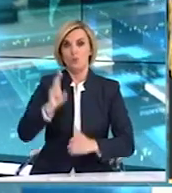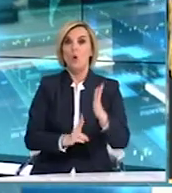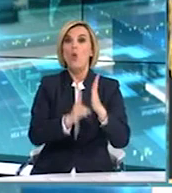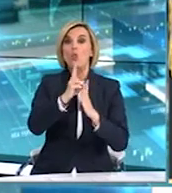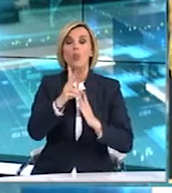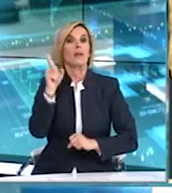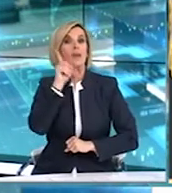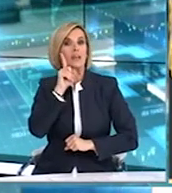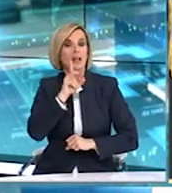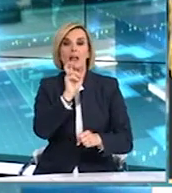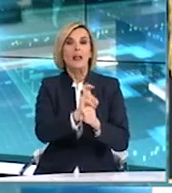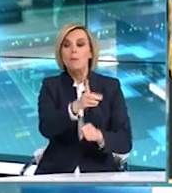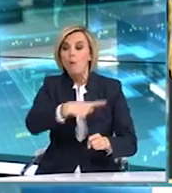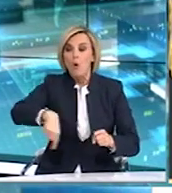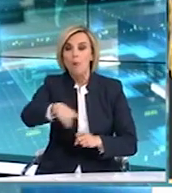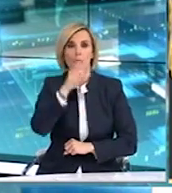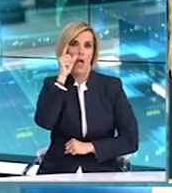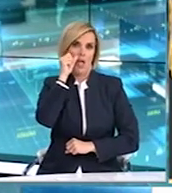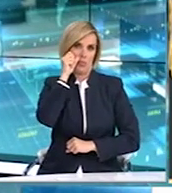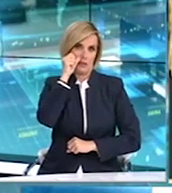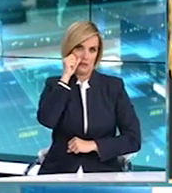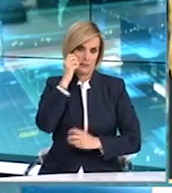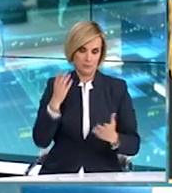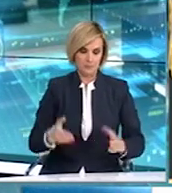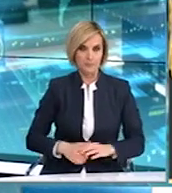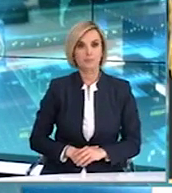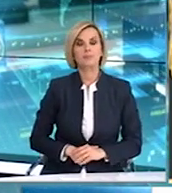είναι γυναίκες και οι υπόλοιποι άνδρες.